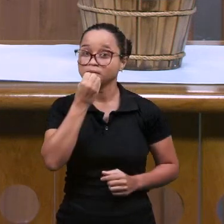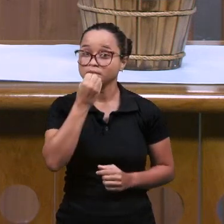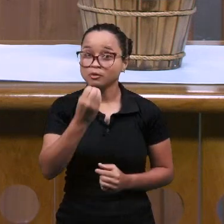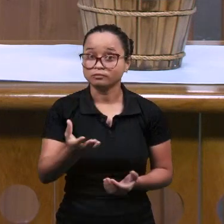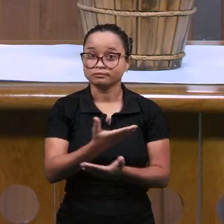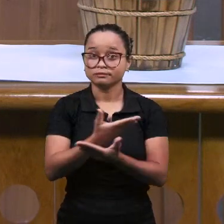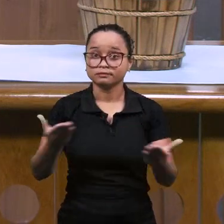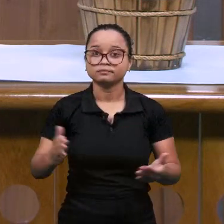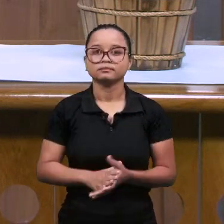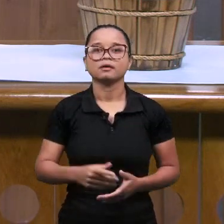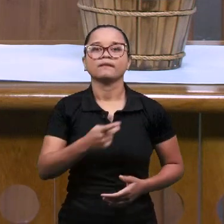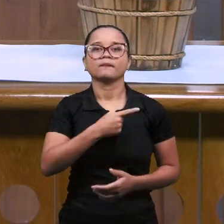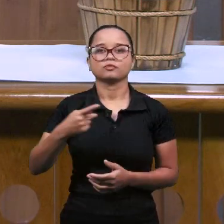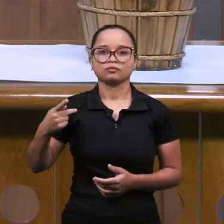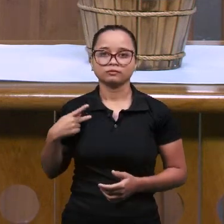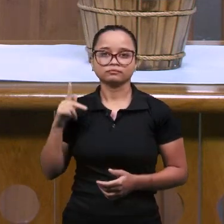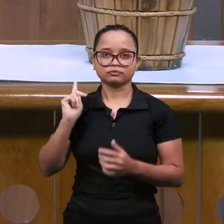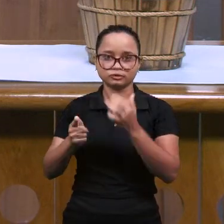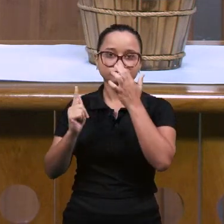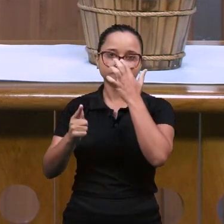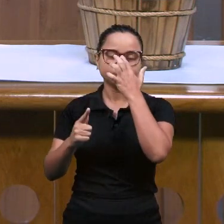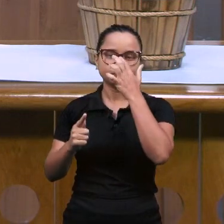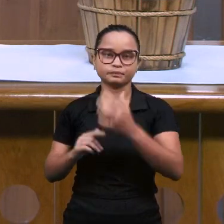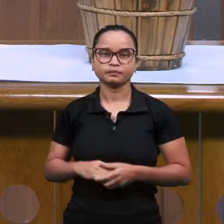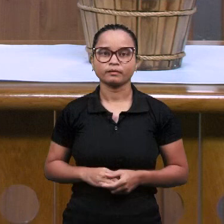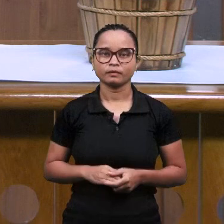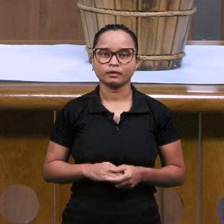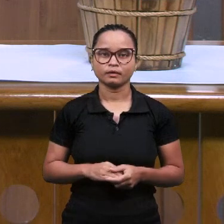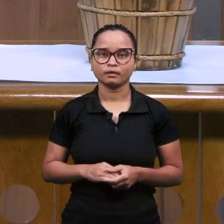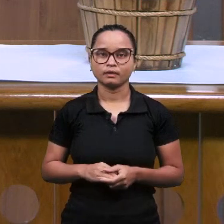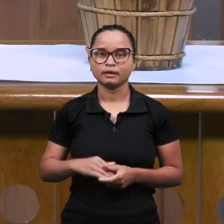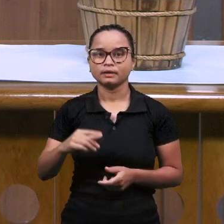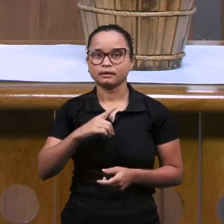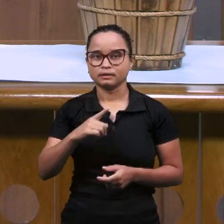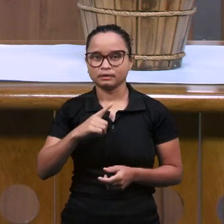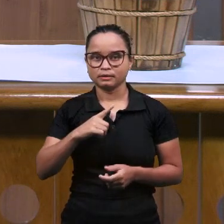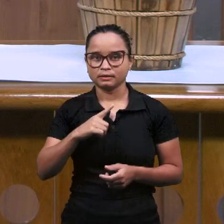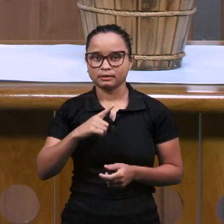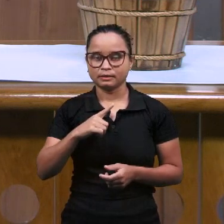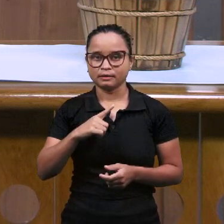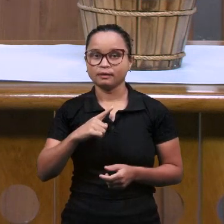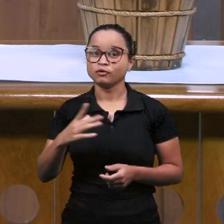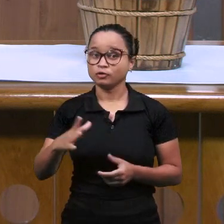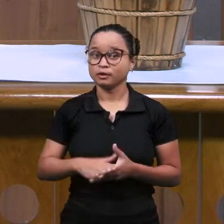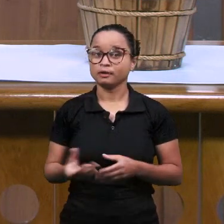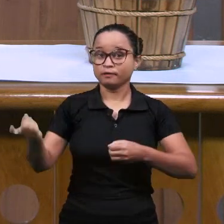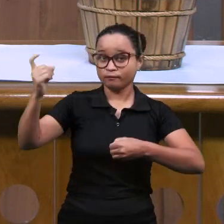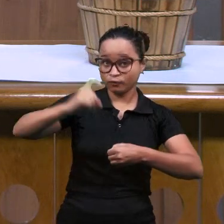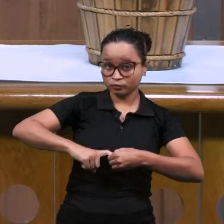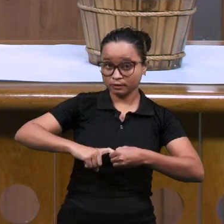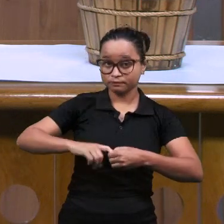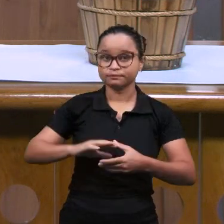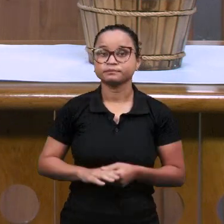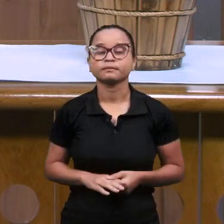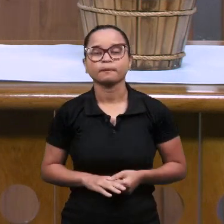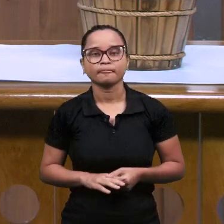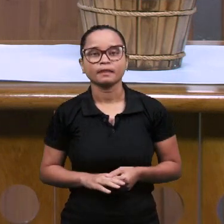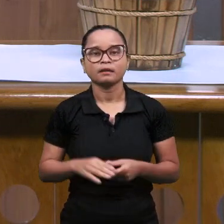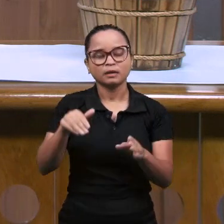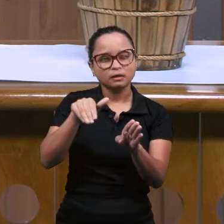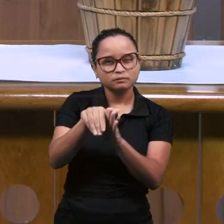Mais le pasteur Jodetti a commenté au début qu'il allait revenir pour faire quelques